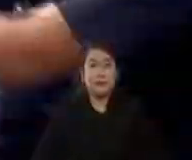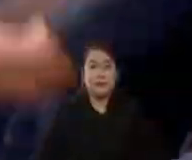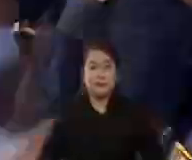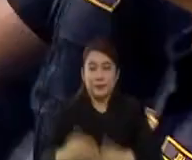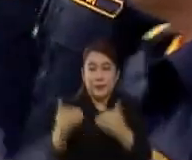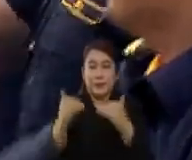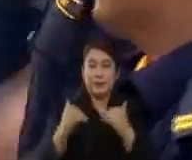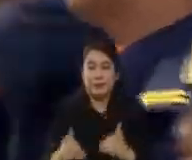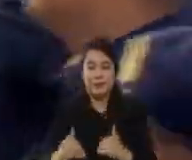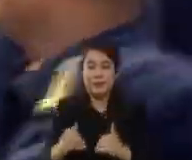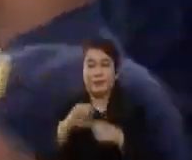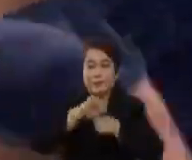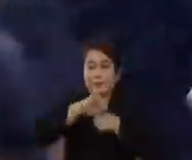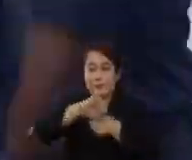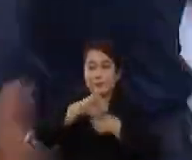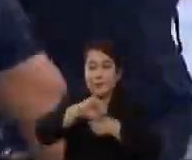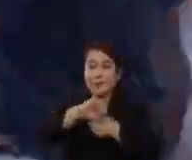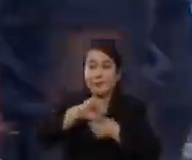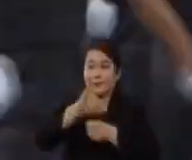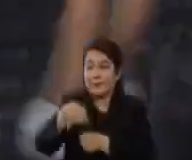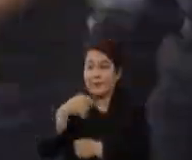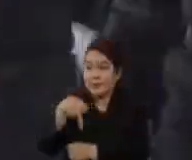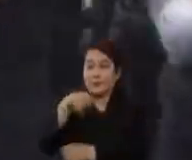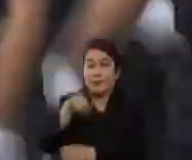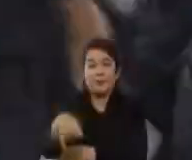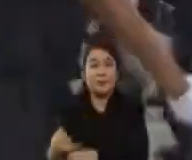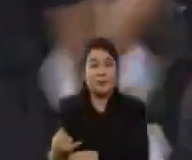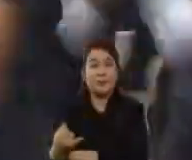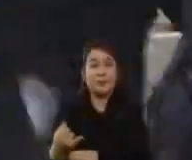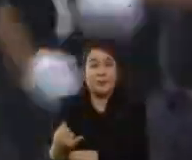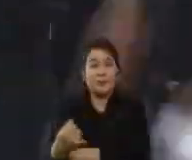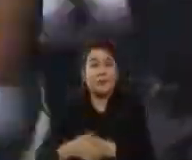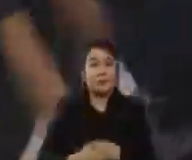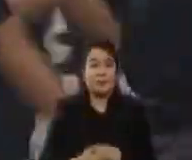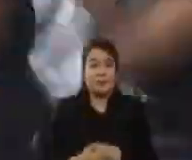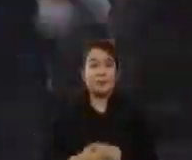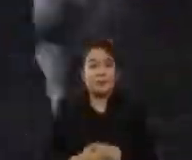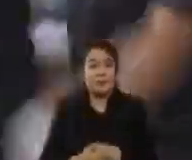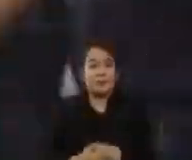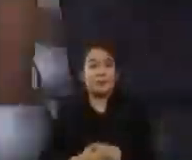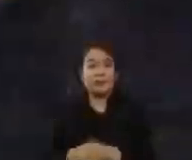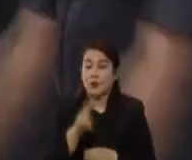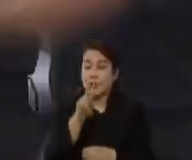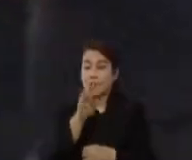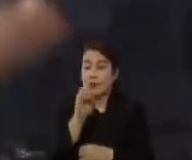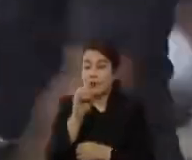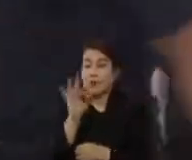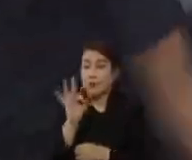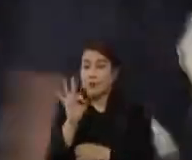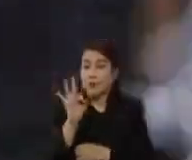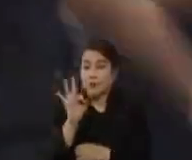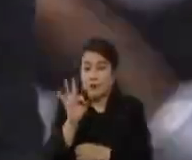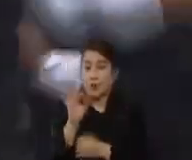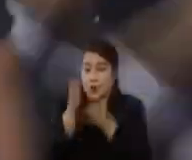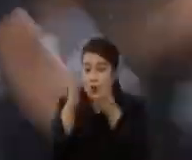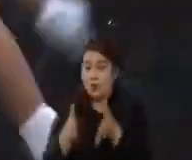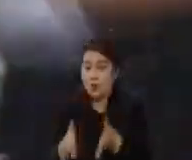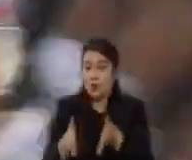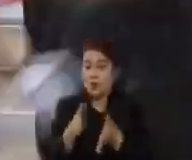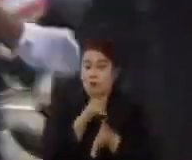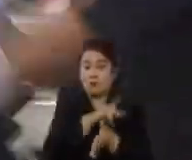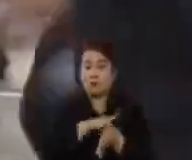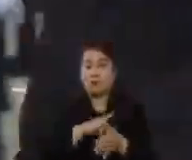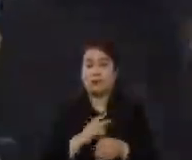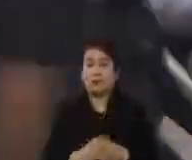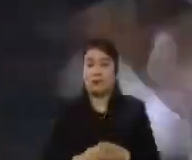Menyusul ialah kontingen Jabatan Pengangkutan Jalan dengan kekuatan 209 anggota diketuai oleh